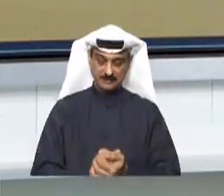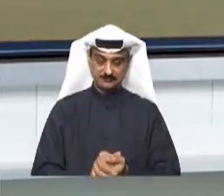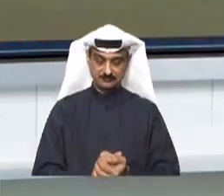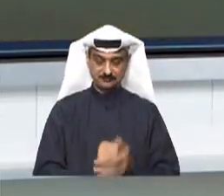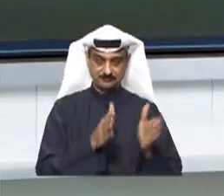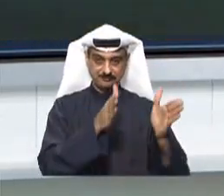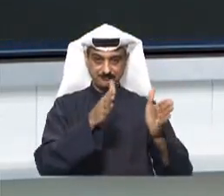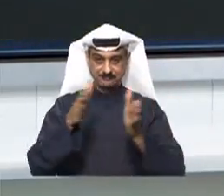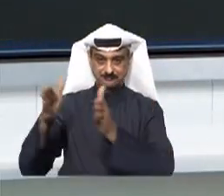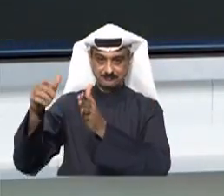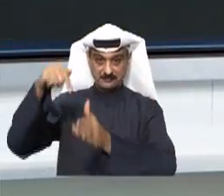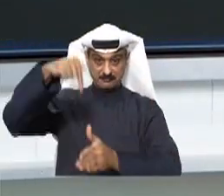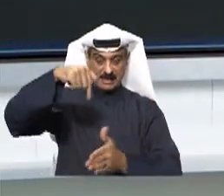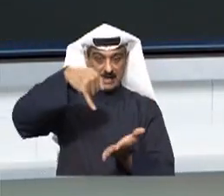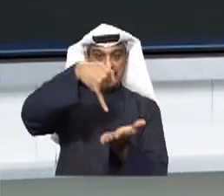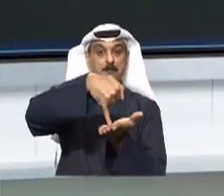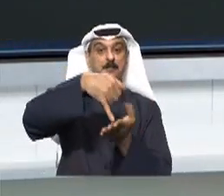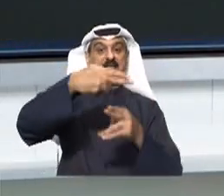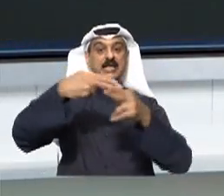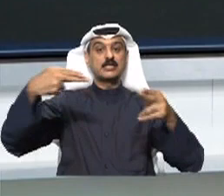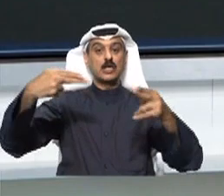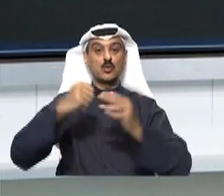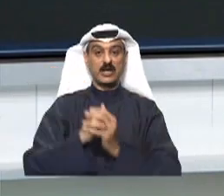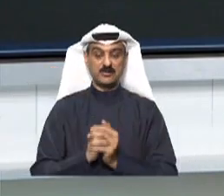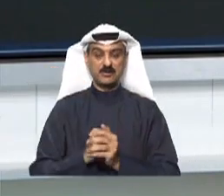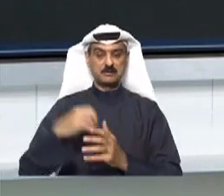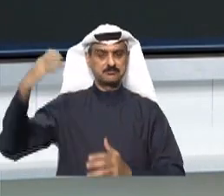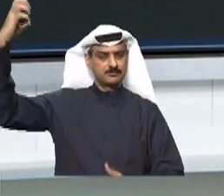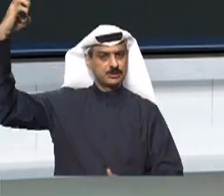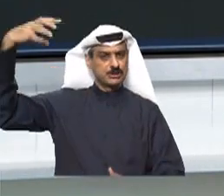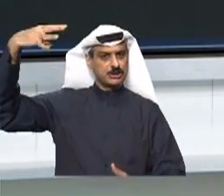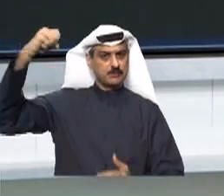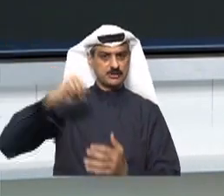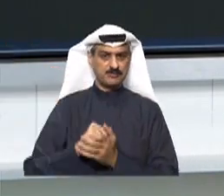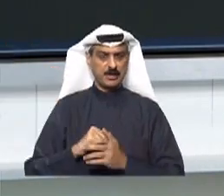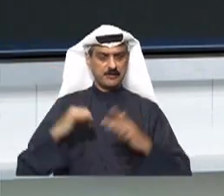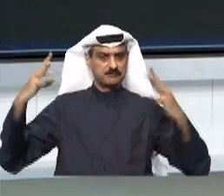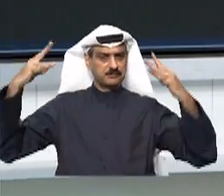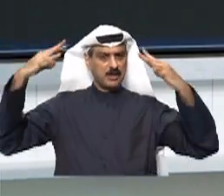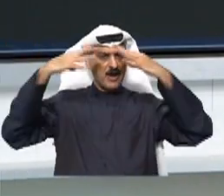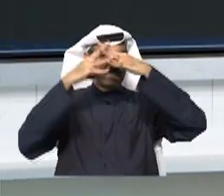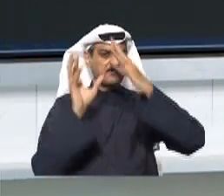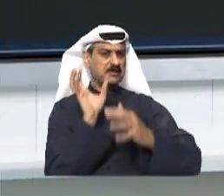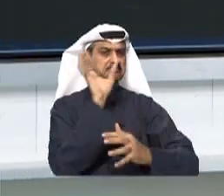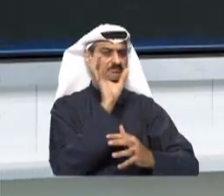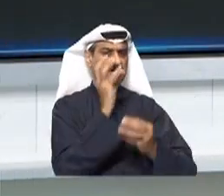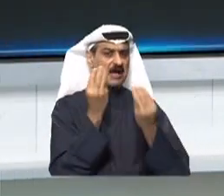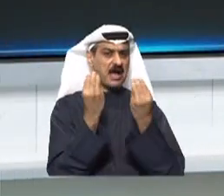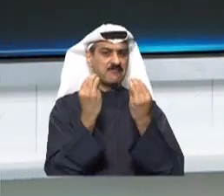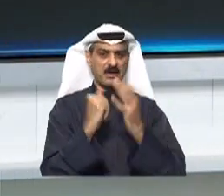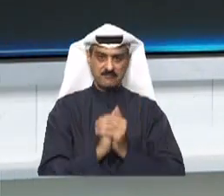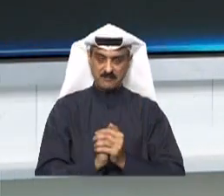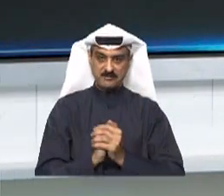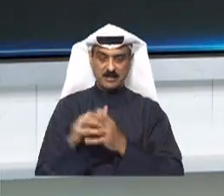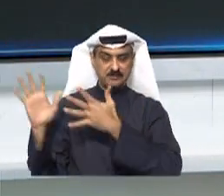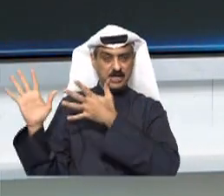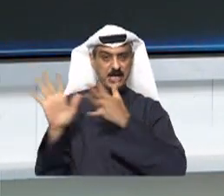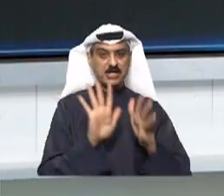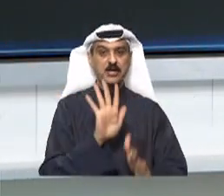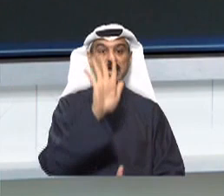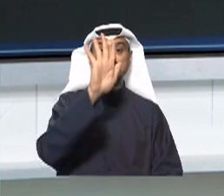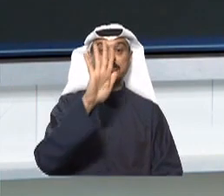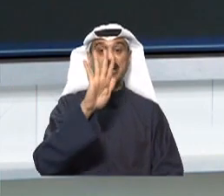بالنسبة لأجواءنا الحالية في مدينة الكويت، أجواء مشمسة مع عبور لبعض السحب المتفرقة، رياح شمالية شرقية سرعتها